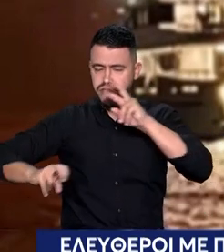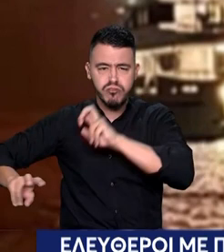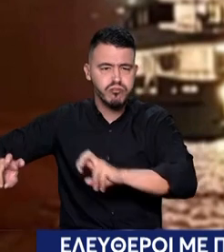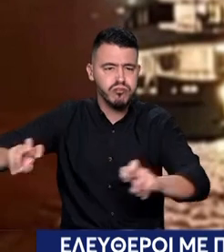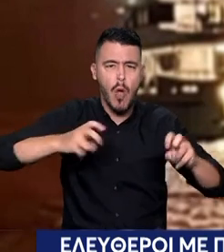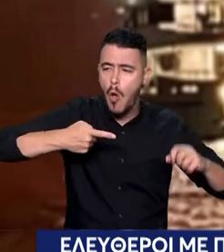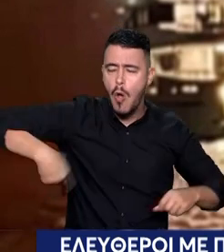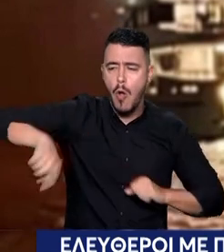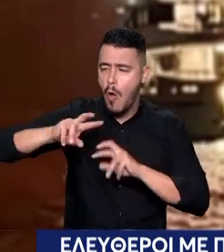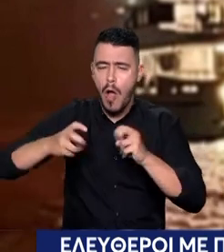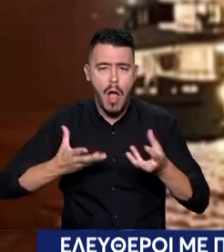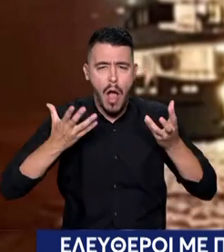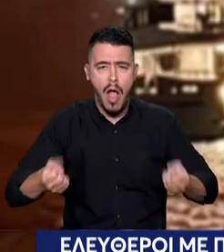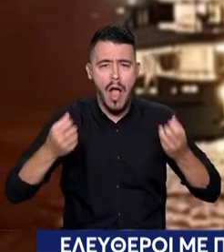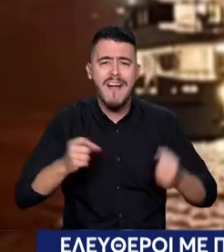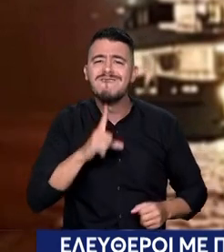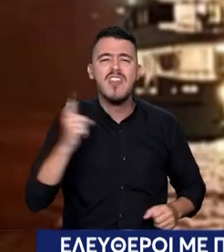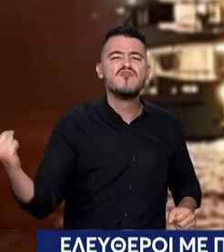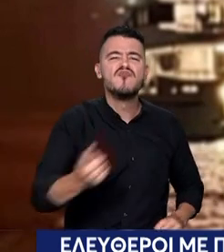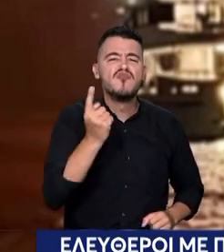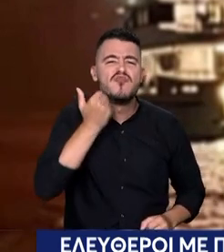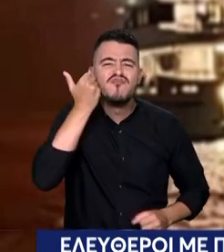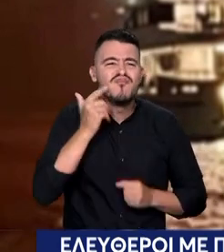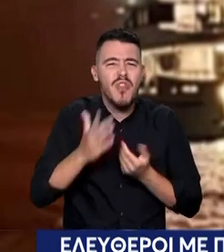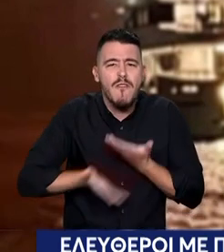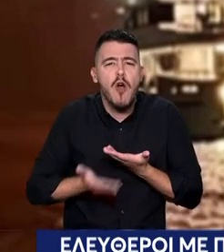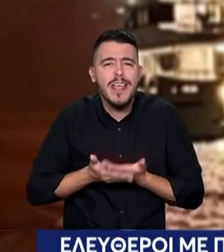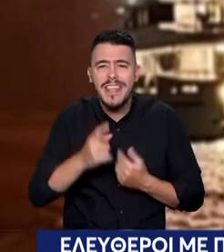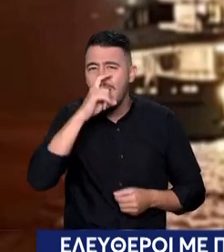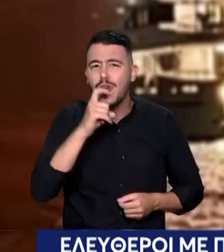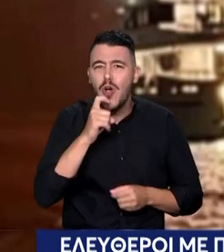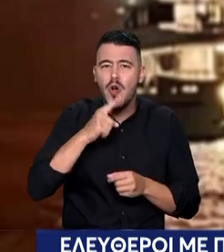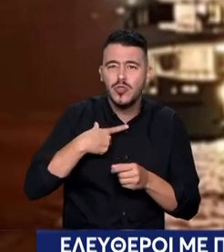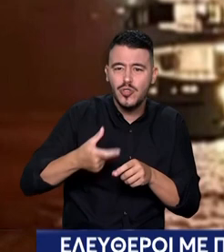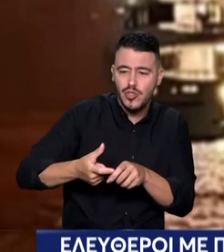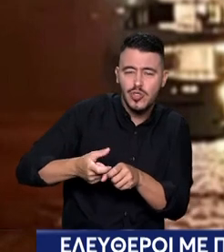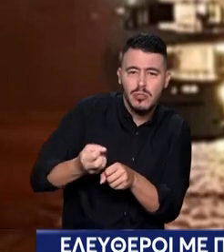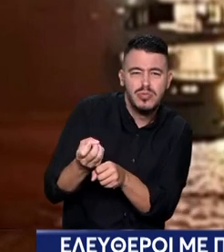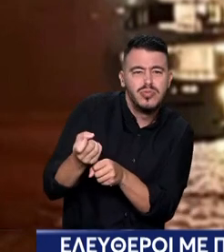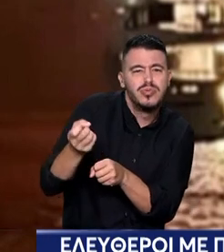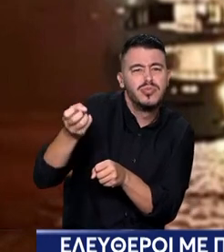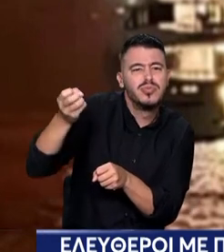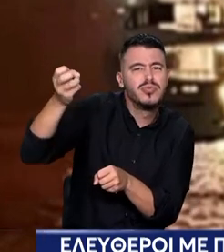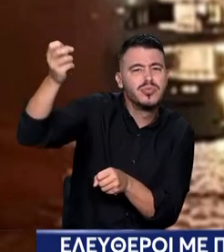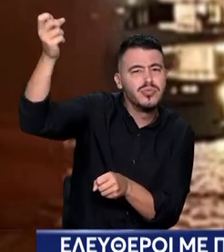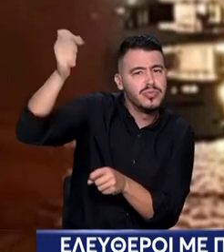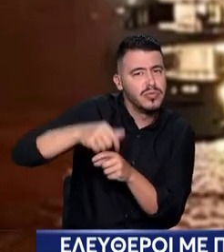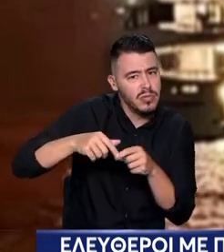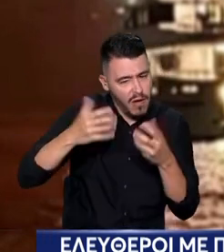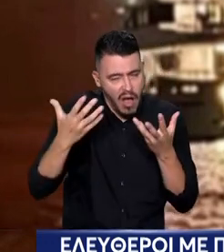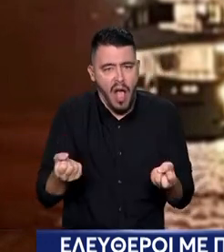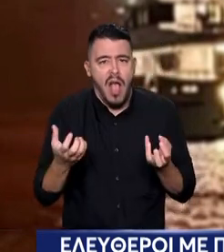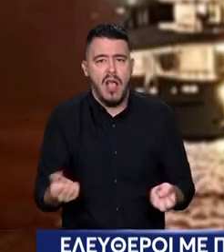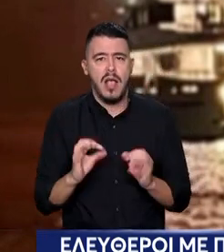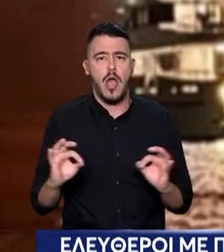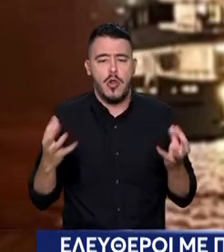Ο μάρτυρας, παραπλέοντος σκάφους, αναφέρει ρητά στην κατάθεσή του ότι ουδέποτε μίλησε για εκτόξευση πυροτεχνημάτων